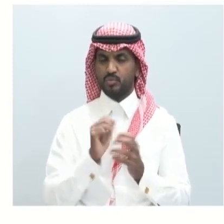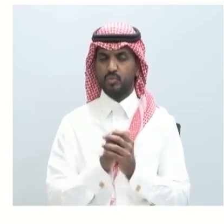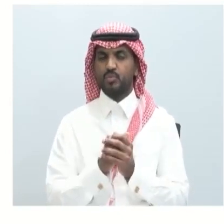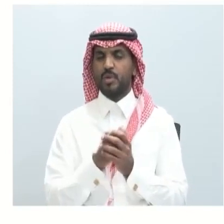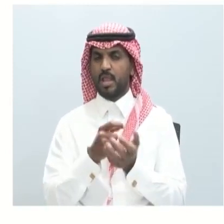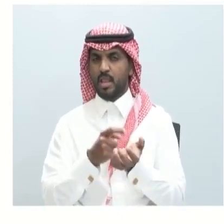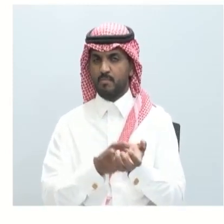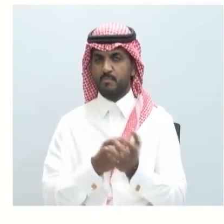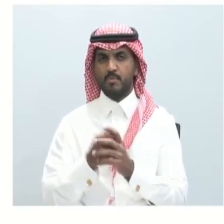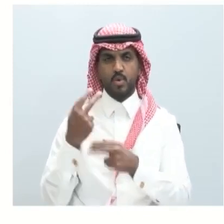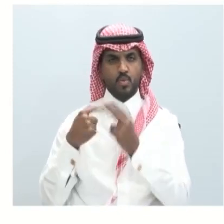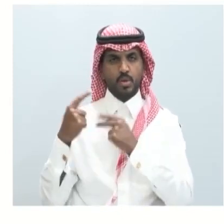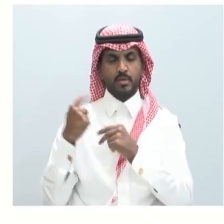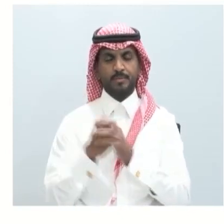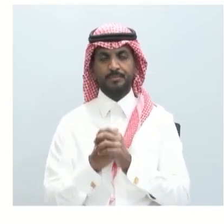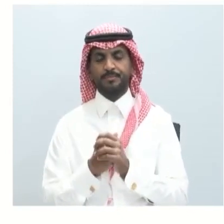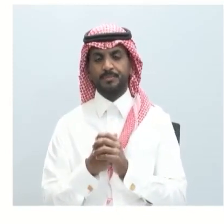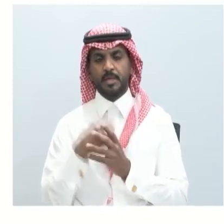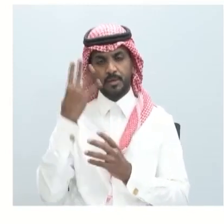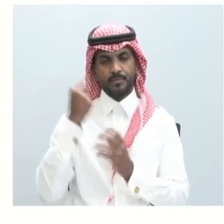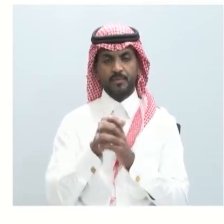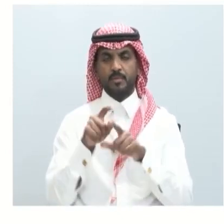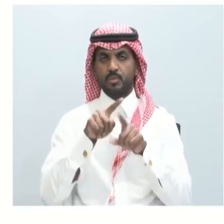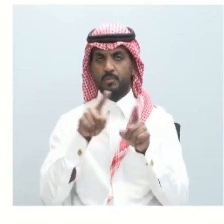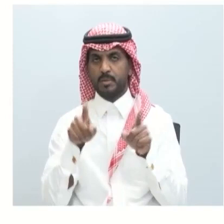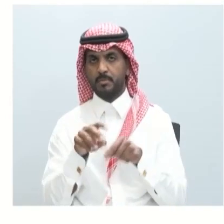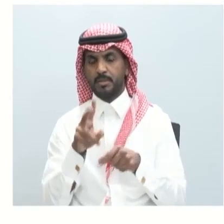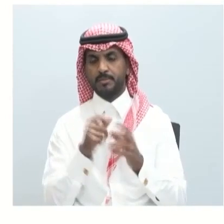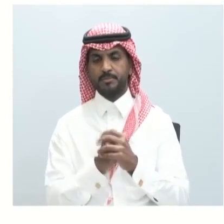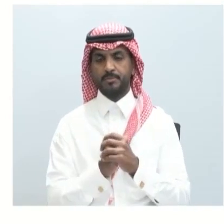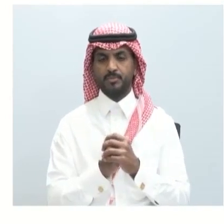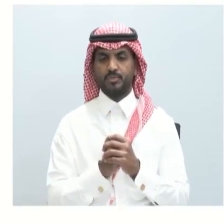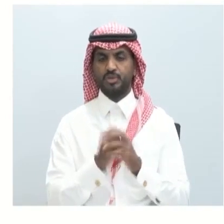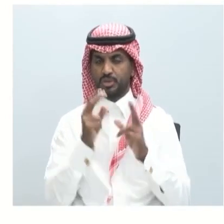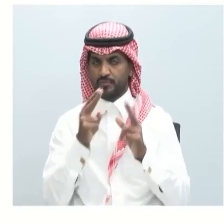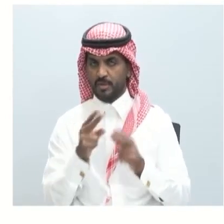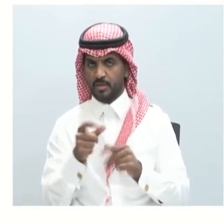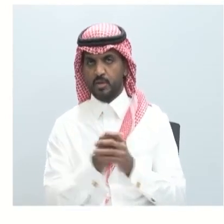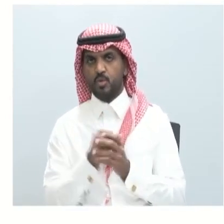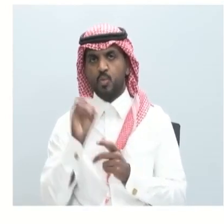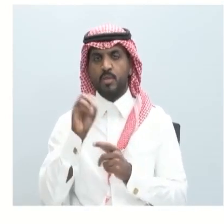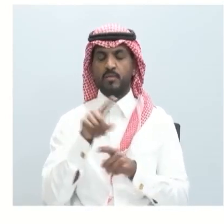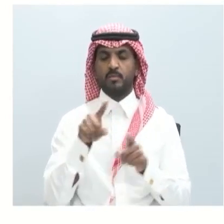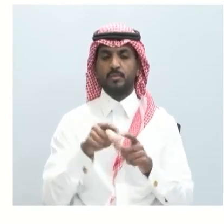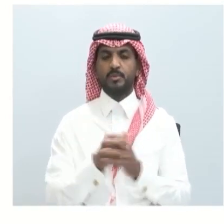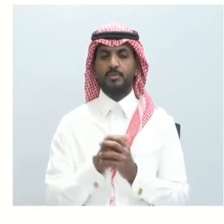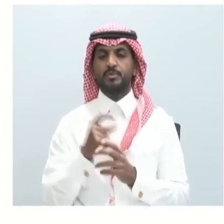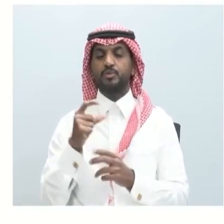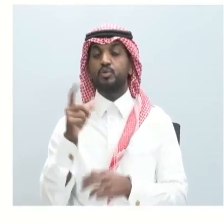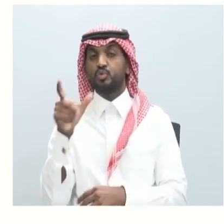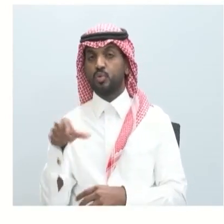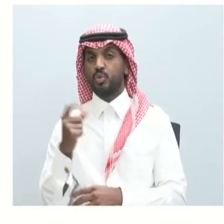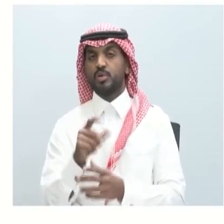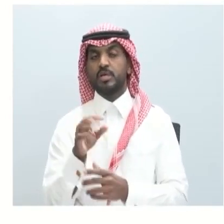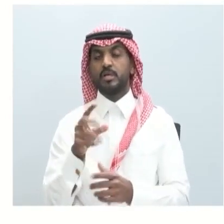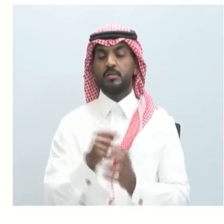الوراثه المندليه اختتمنا هذا الدرس بالتعرف على مربع بانيت اتفقنا بان الذي وضع هذا المربع الدكتور اج